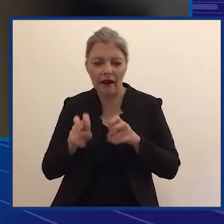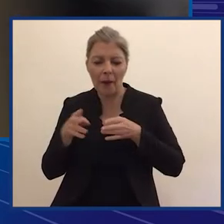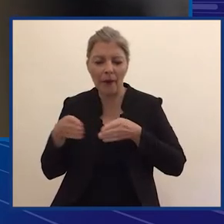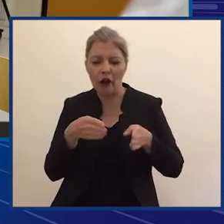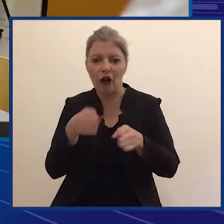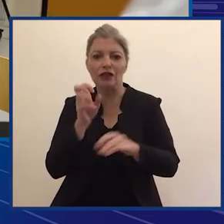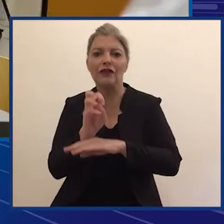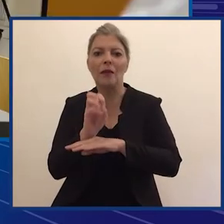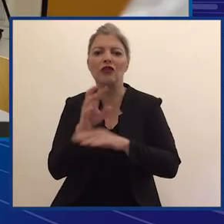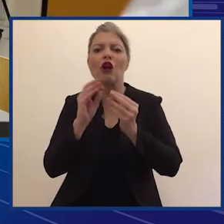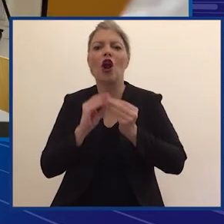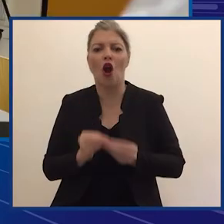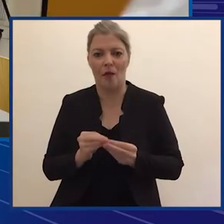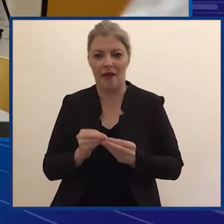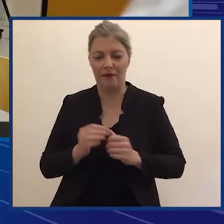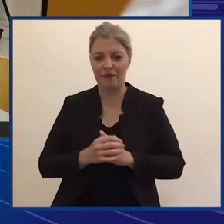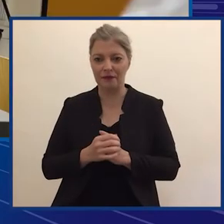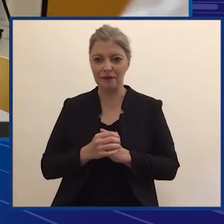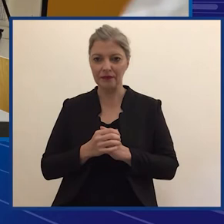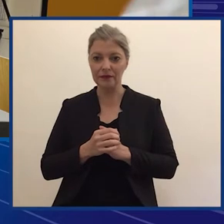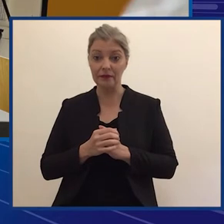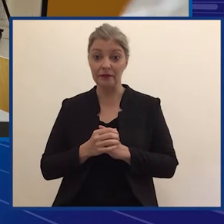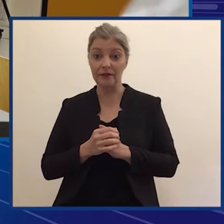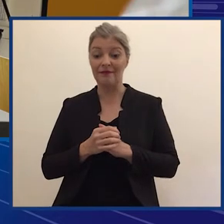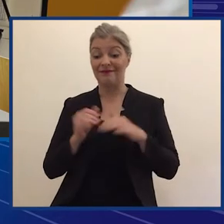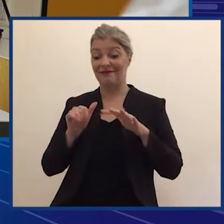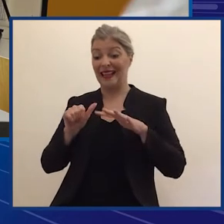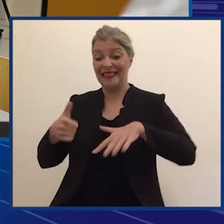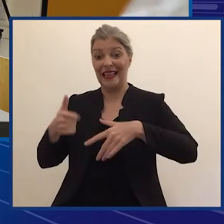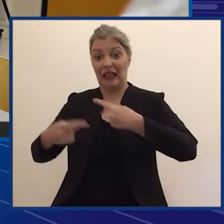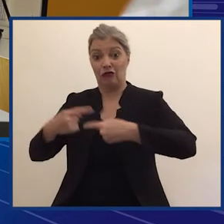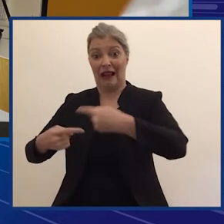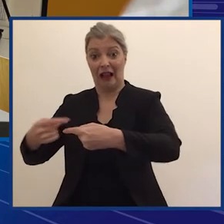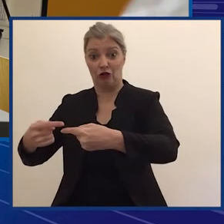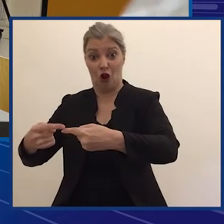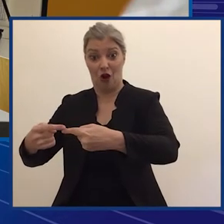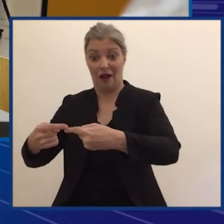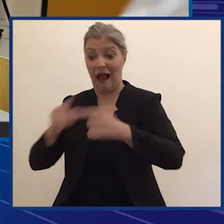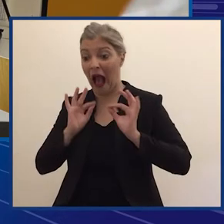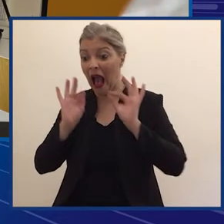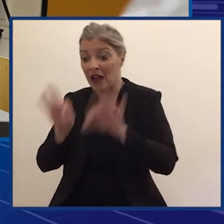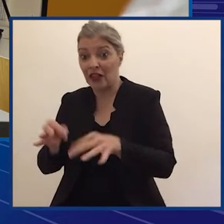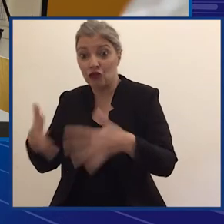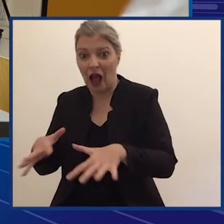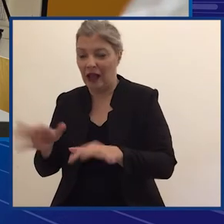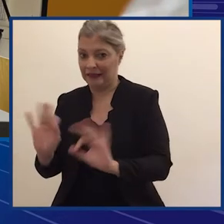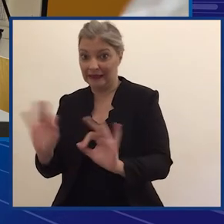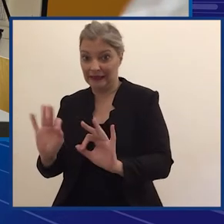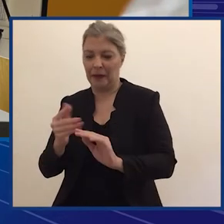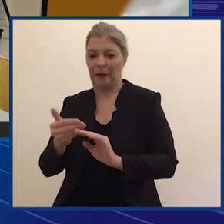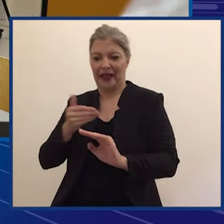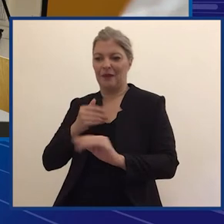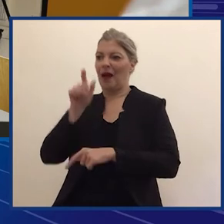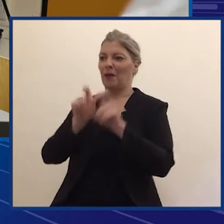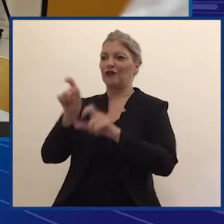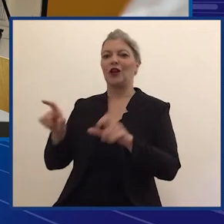percorsi formativi e cosa vedono i ragazzi? È chiaro che prima di arrivare alla sesta generazione i ragazzi dovranno compiere un percorso, gli studenti dovranno compiere un percorso